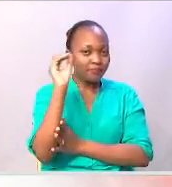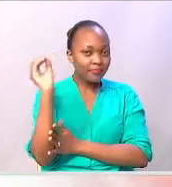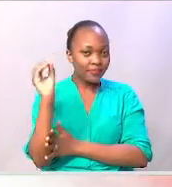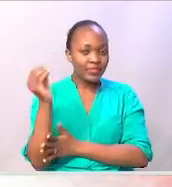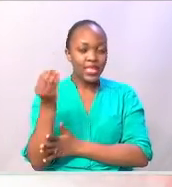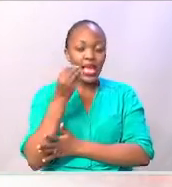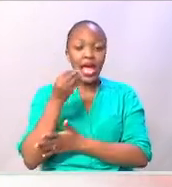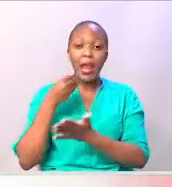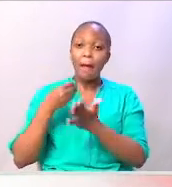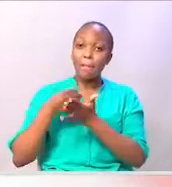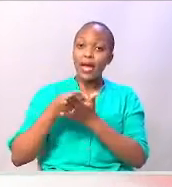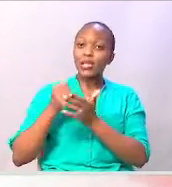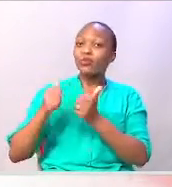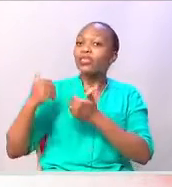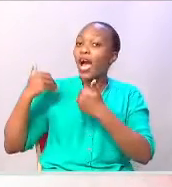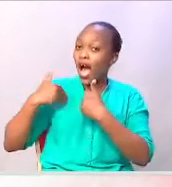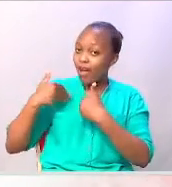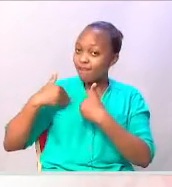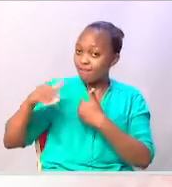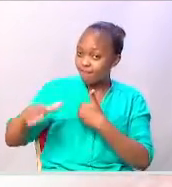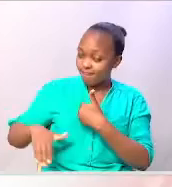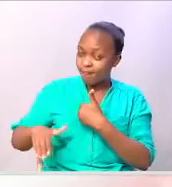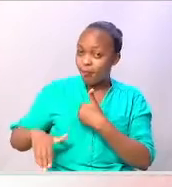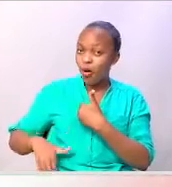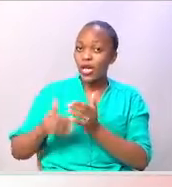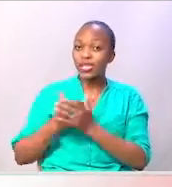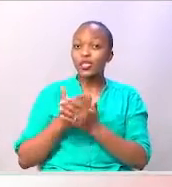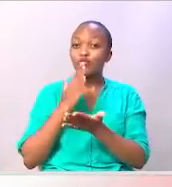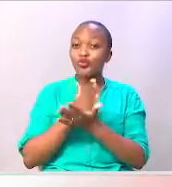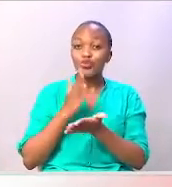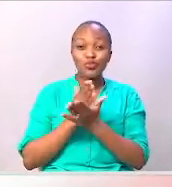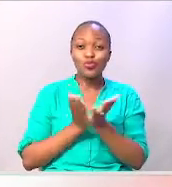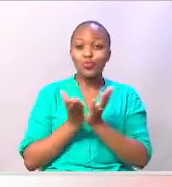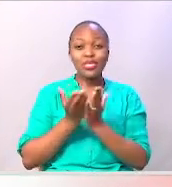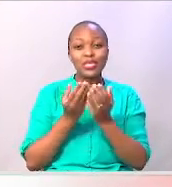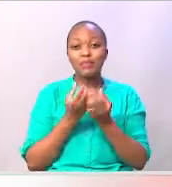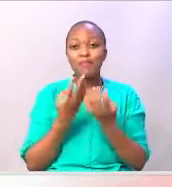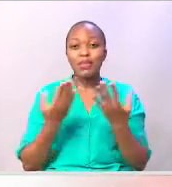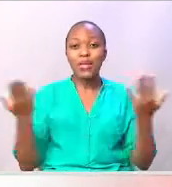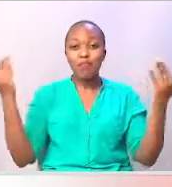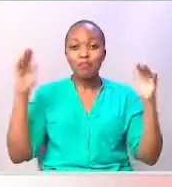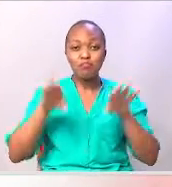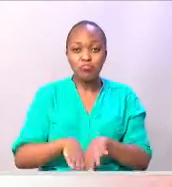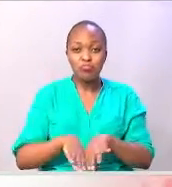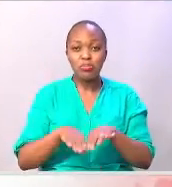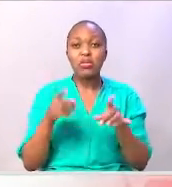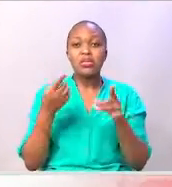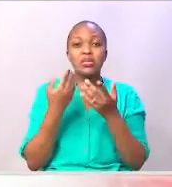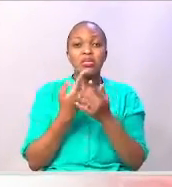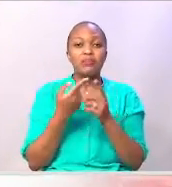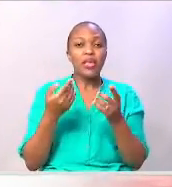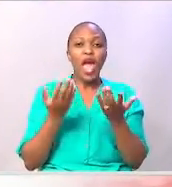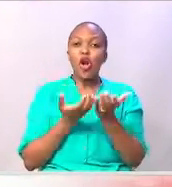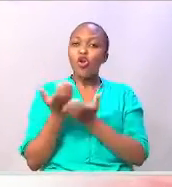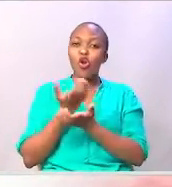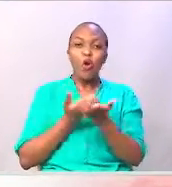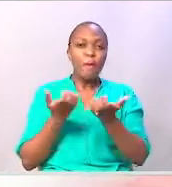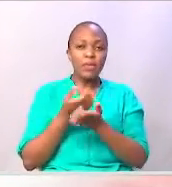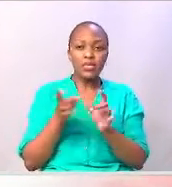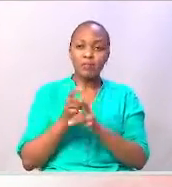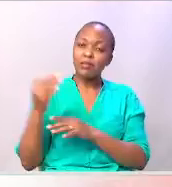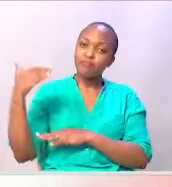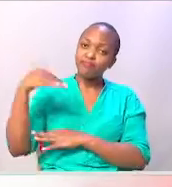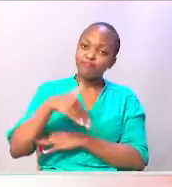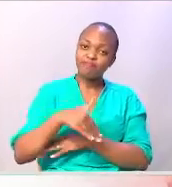wakati venye COVID imetupata biashara nyingi imefungwa, watu wamepoteza kazi. Na hatuwezi enda na ile GDP na semo ya